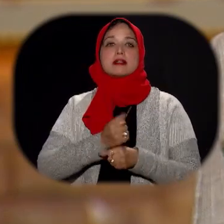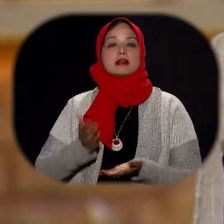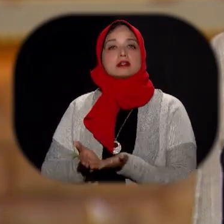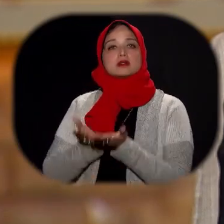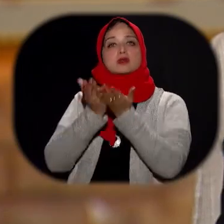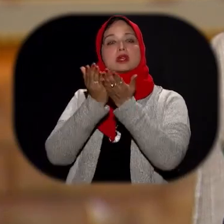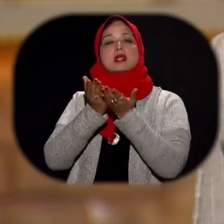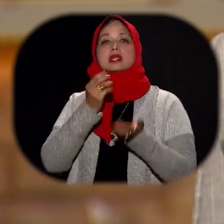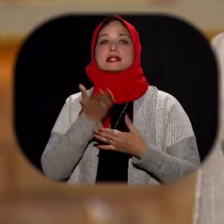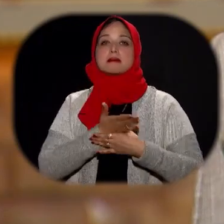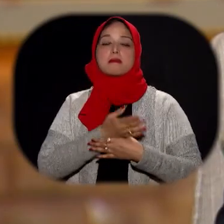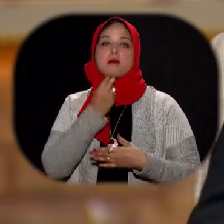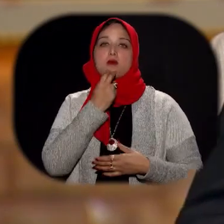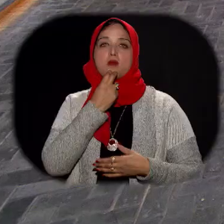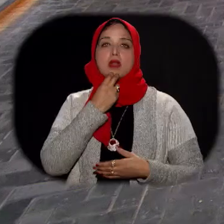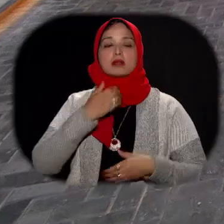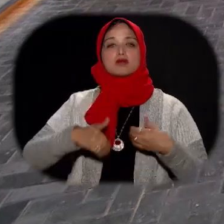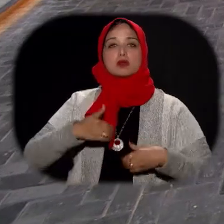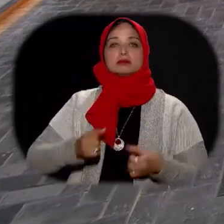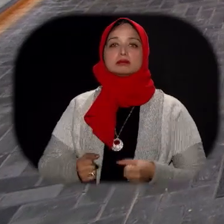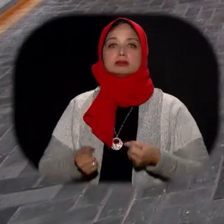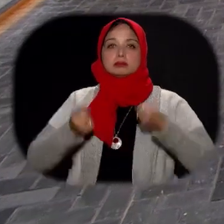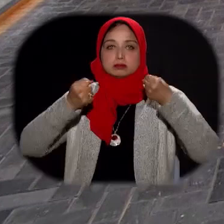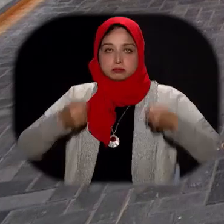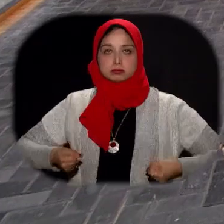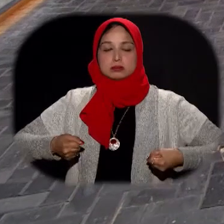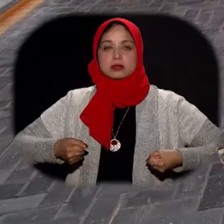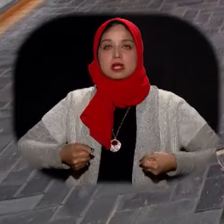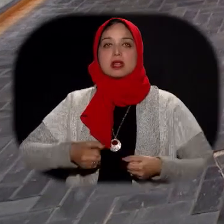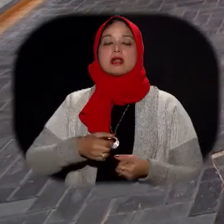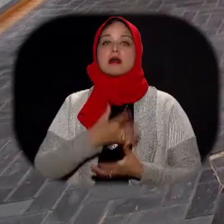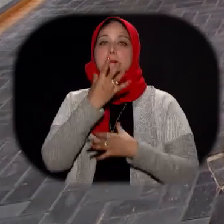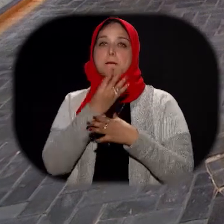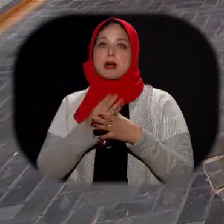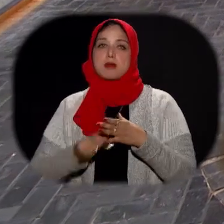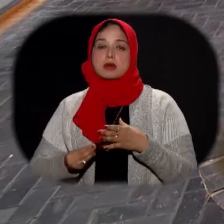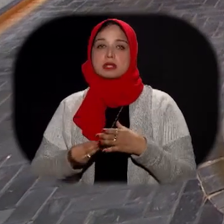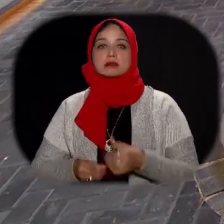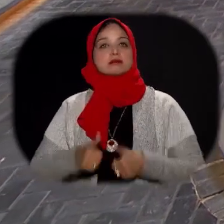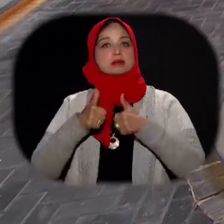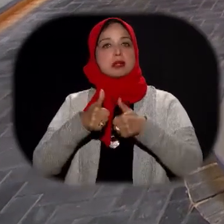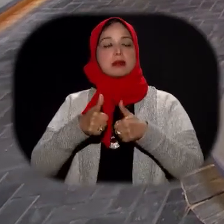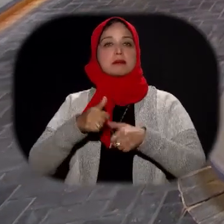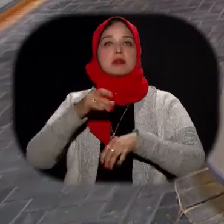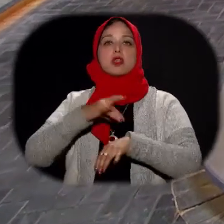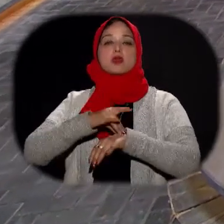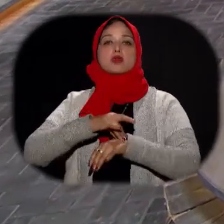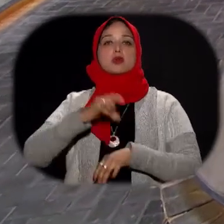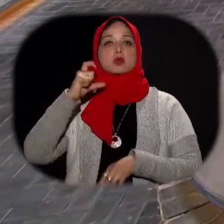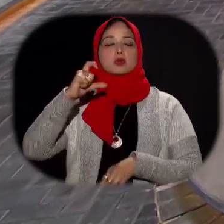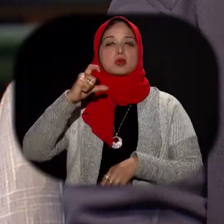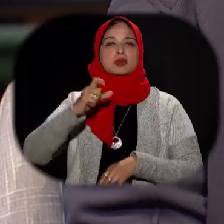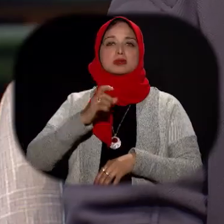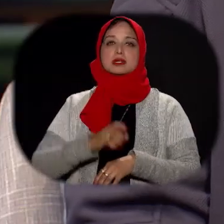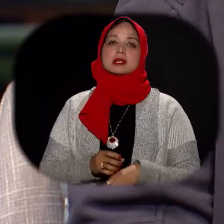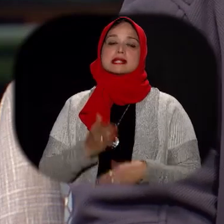مجدي اللي هيقدر يشيل لان احمد ما شاء الله كان مليان على فكره احمد ما تولدش كده احمد دكتور اللي عمل فيه